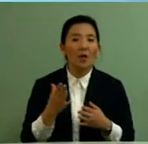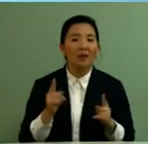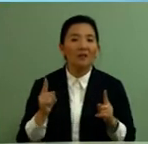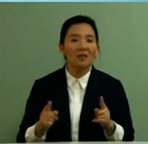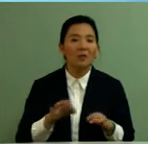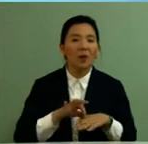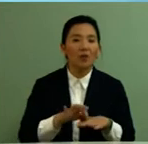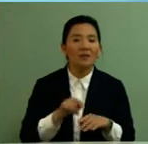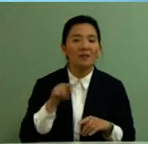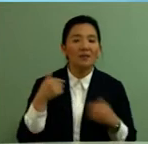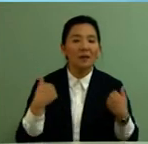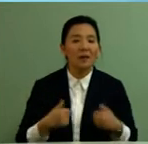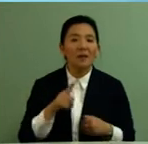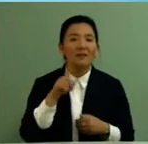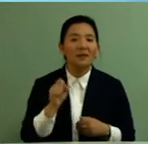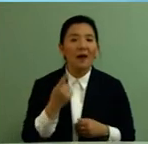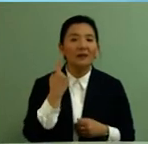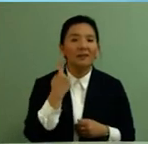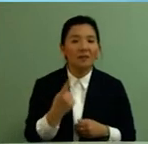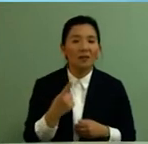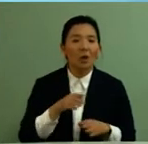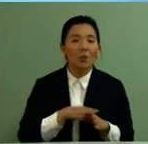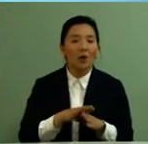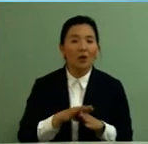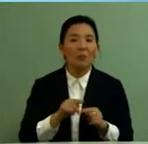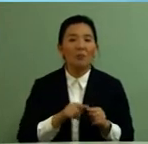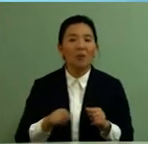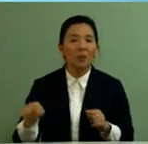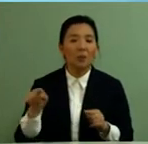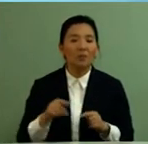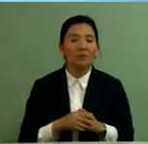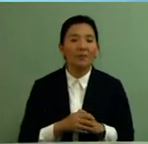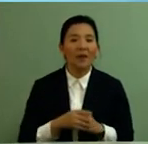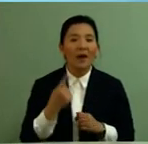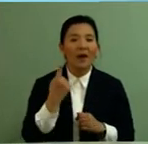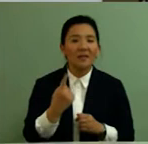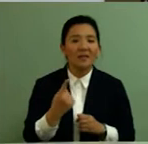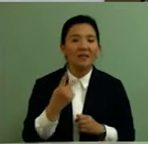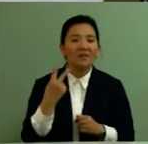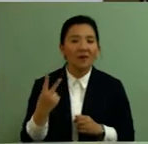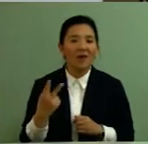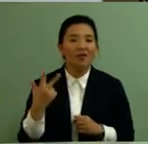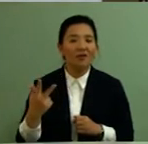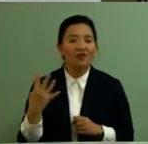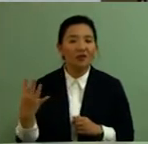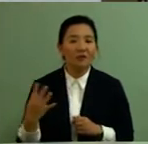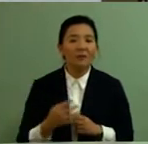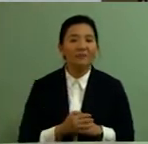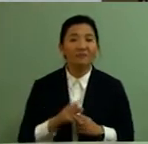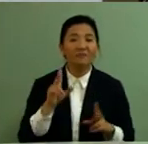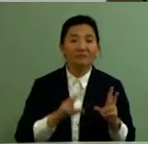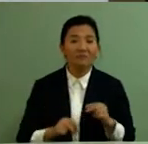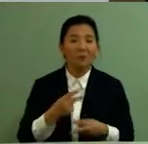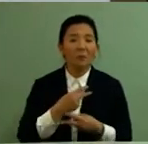отрезков проходит тело за один полный период. Итак, 1, 2, 3, 4.